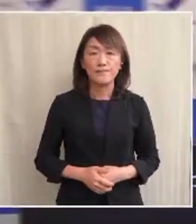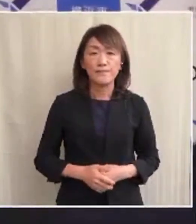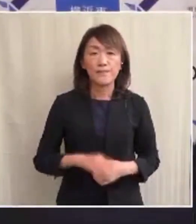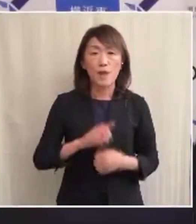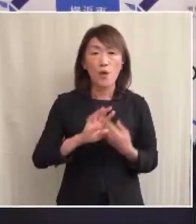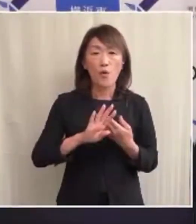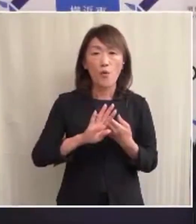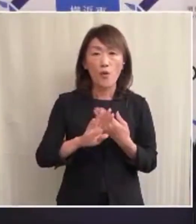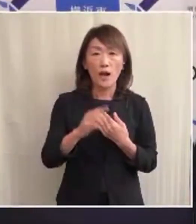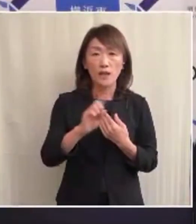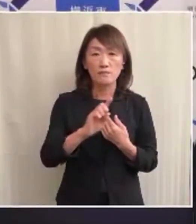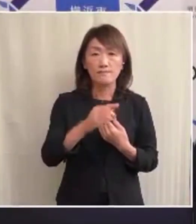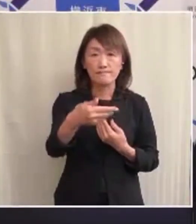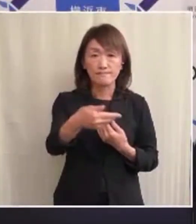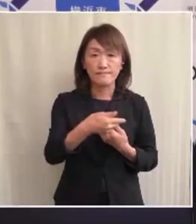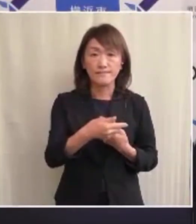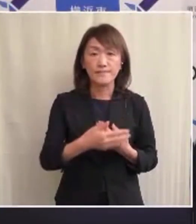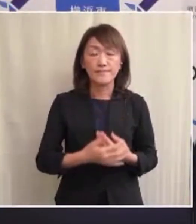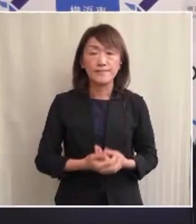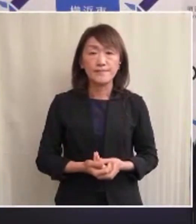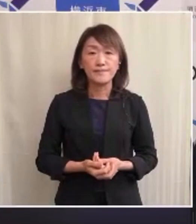他いかがでしょうか。